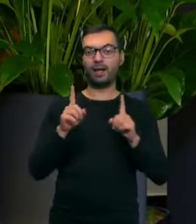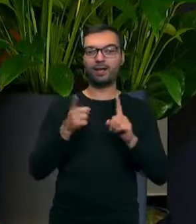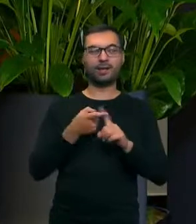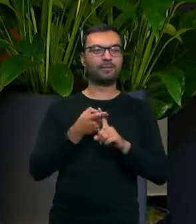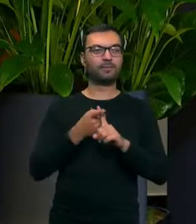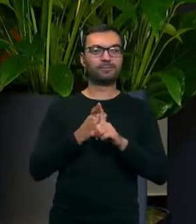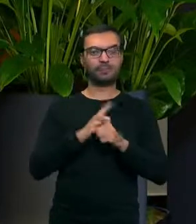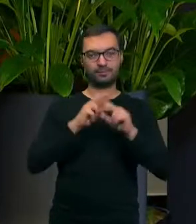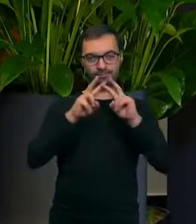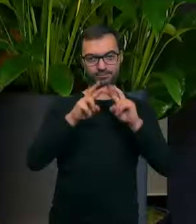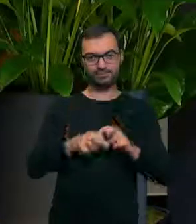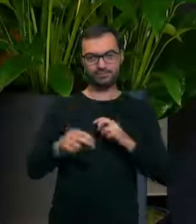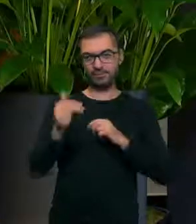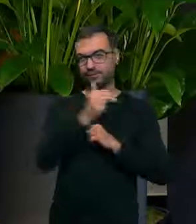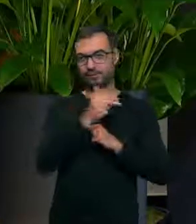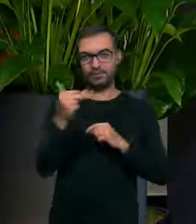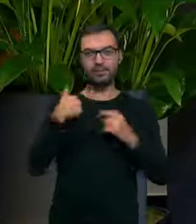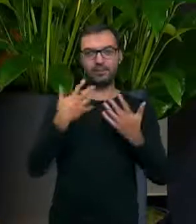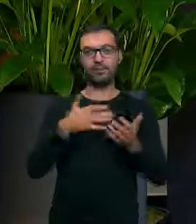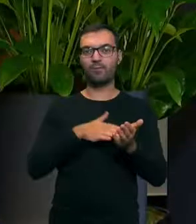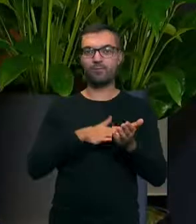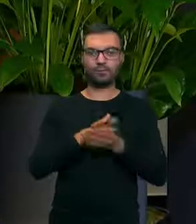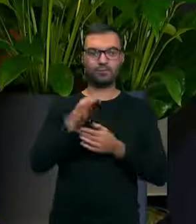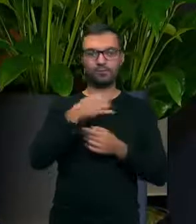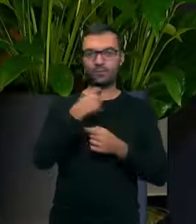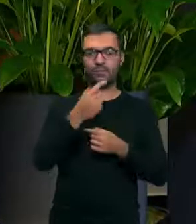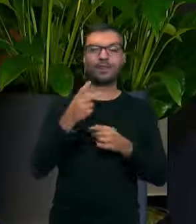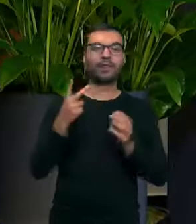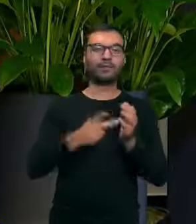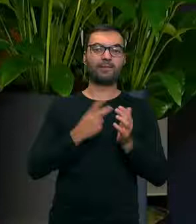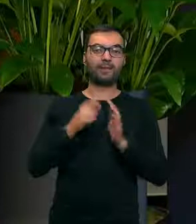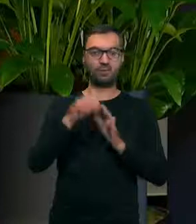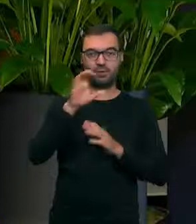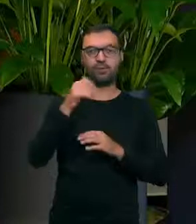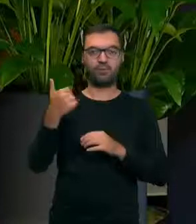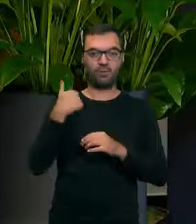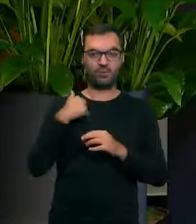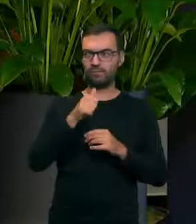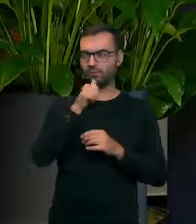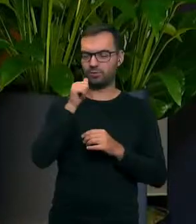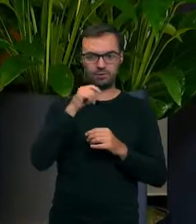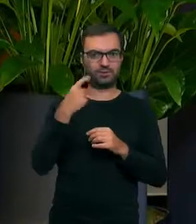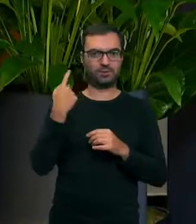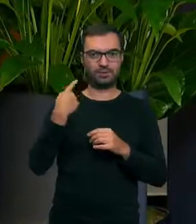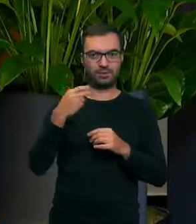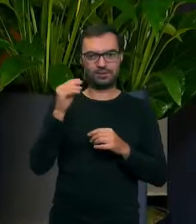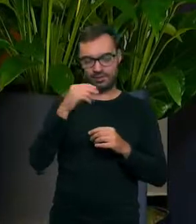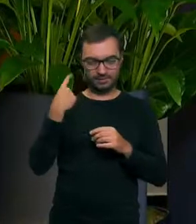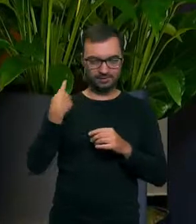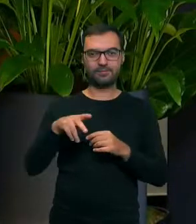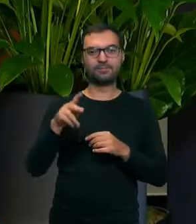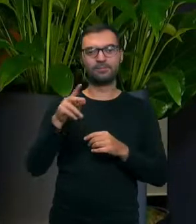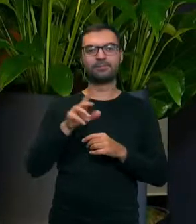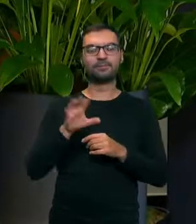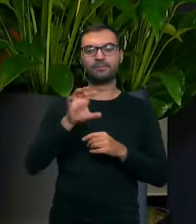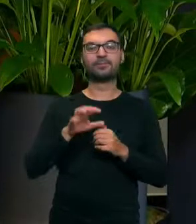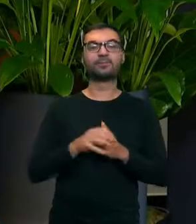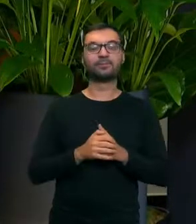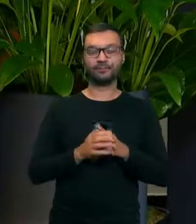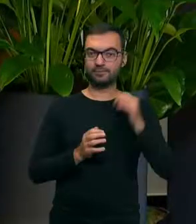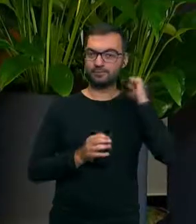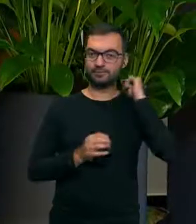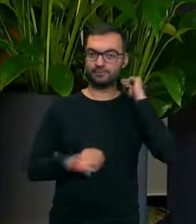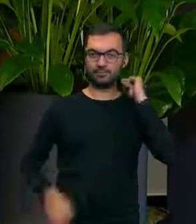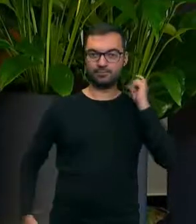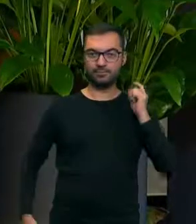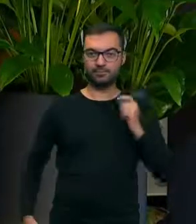wgryziemy w ten temat, ja muszę Wam powiedzieć od razu, że ja już dwa razy film widziałam, wczoraj poszłam jeszcze raz i po festiwalu w Gdyni,